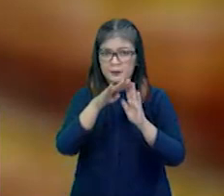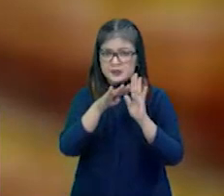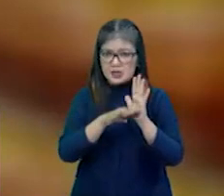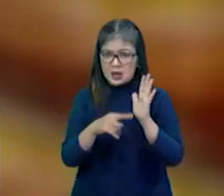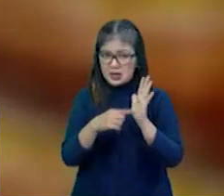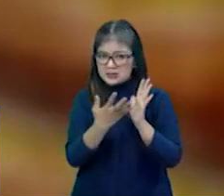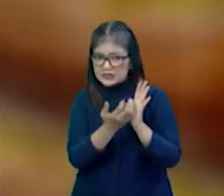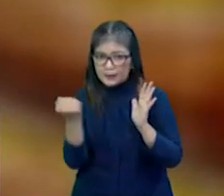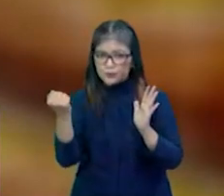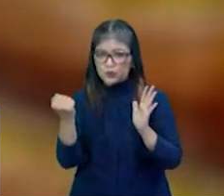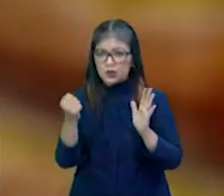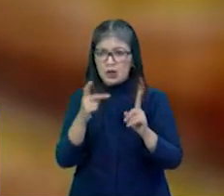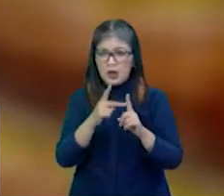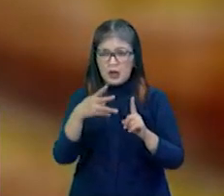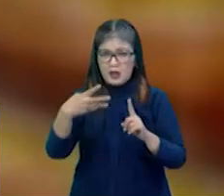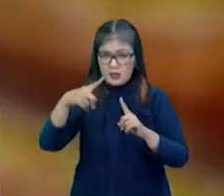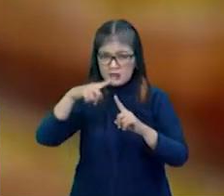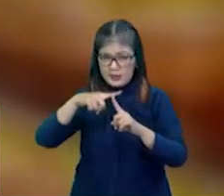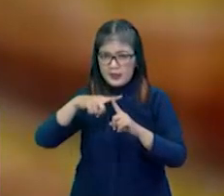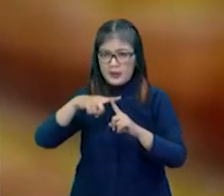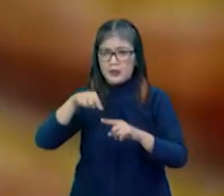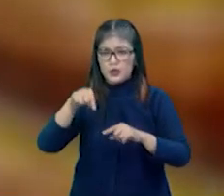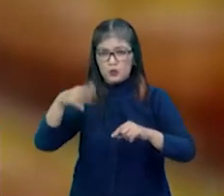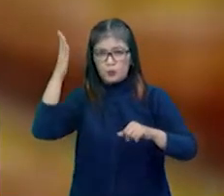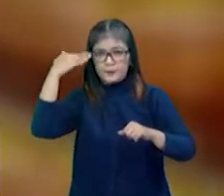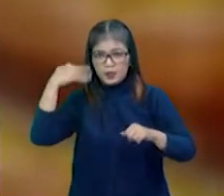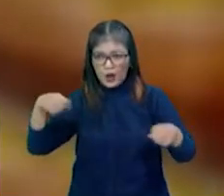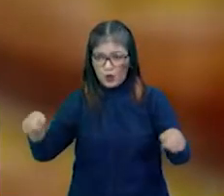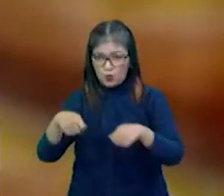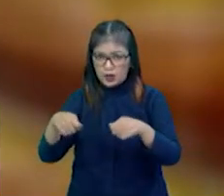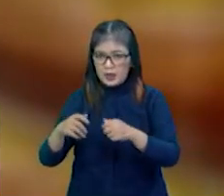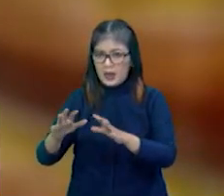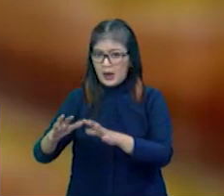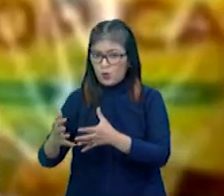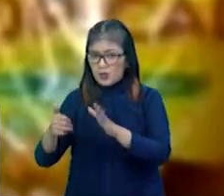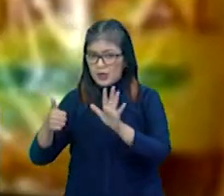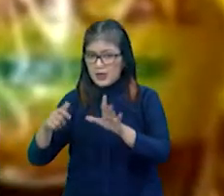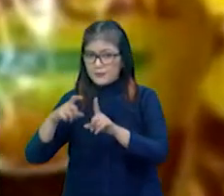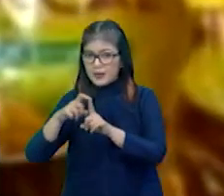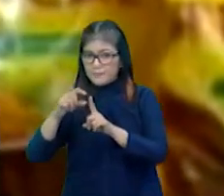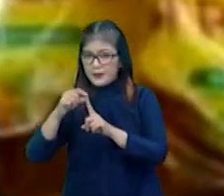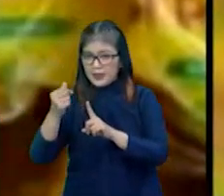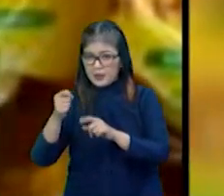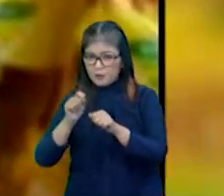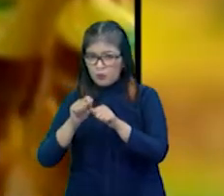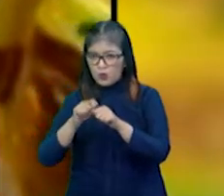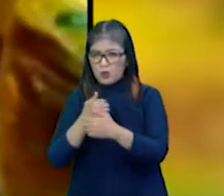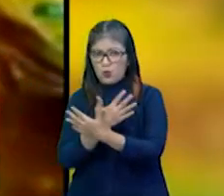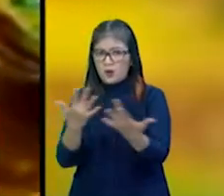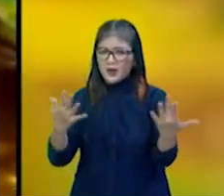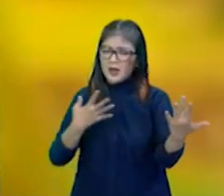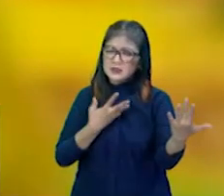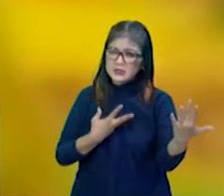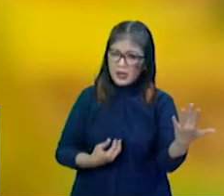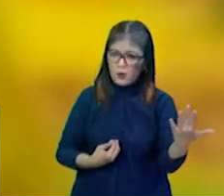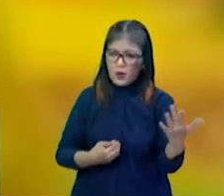tertinggi HET minyak goreng kemasan dinilai anggota Komisi 6 DPR Nusron Wahid semakin menyengsarakan rakyat. Sebelum HET